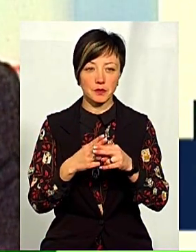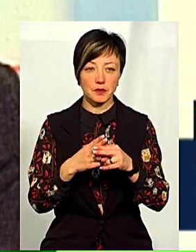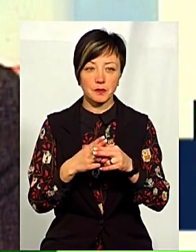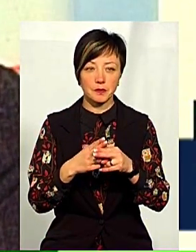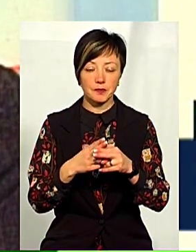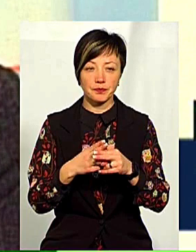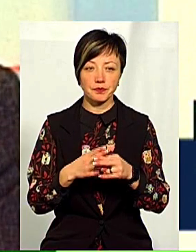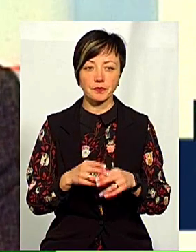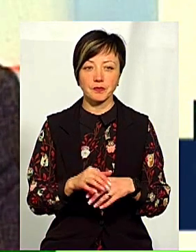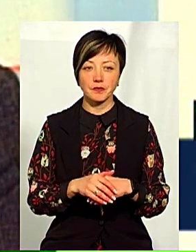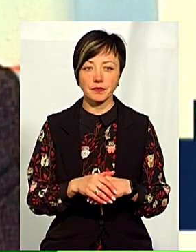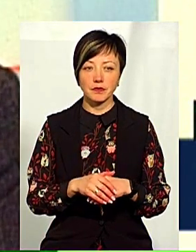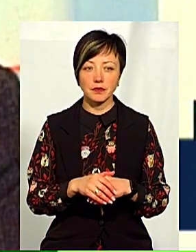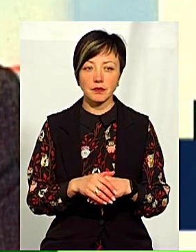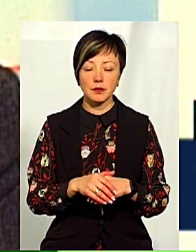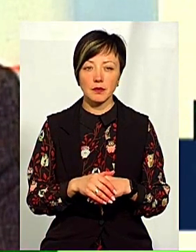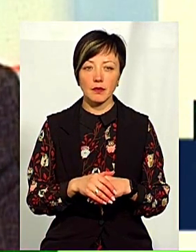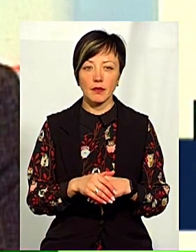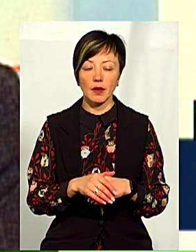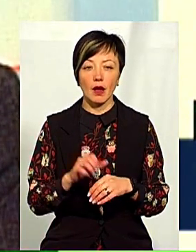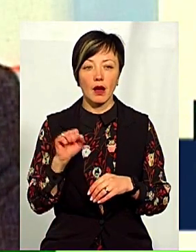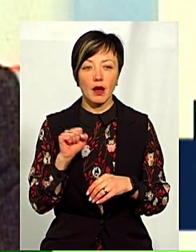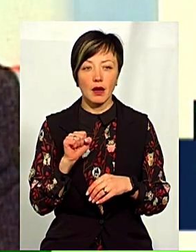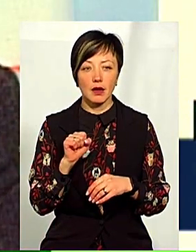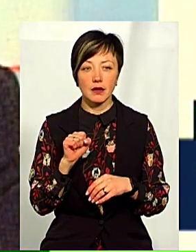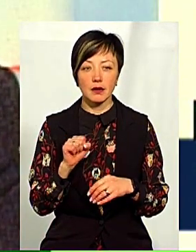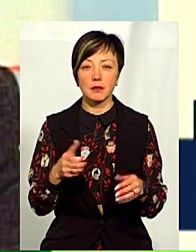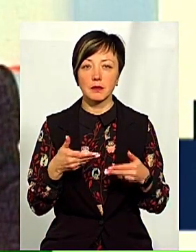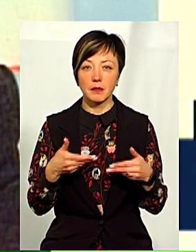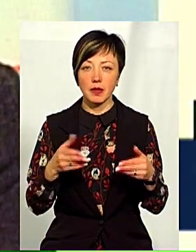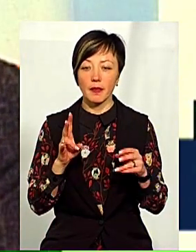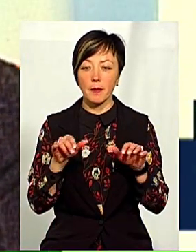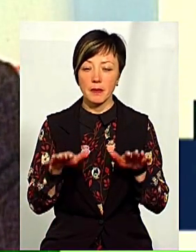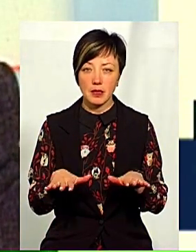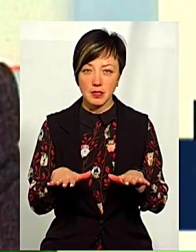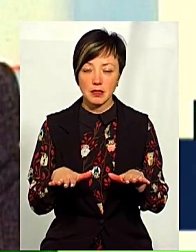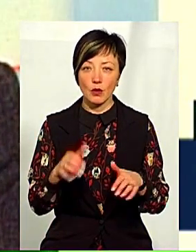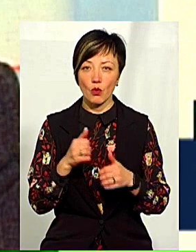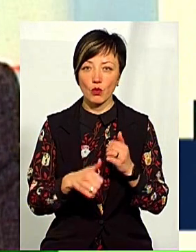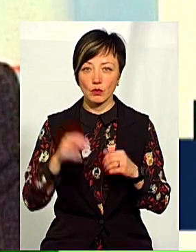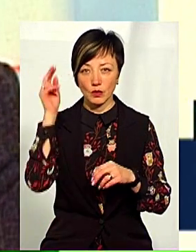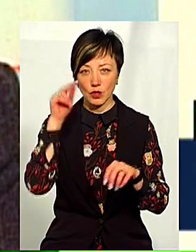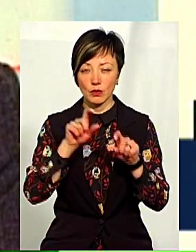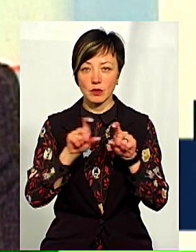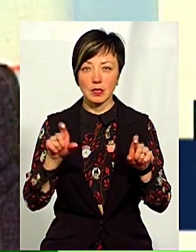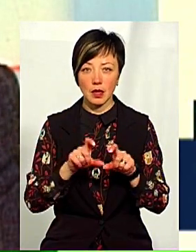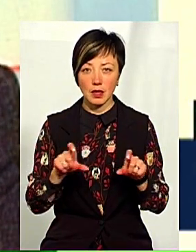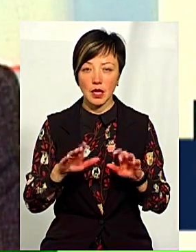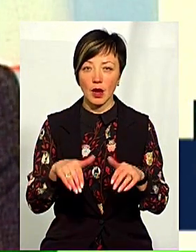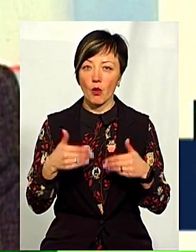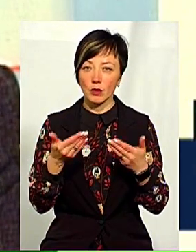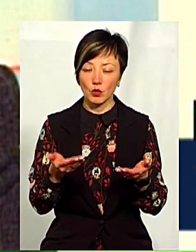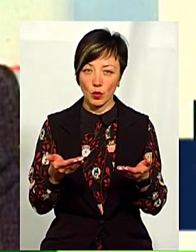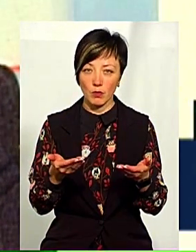забезпечення припинення. Так. Ось. А ми на місці в кожному дошкільному закладі